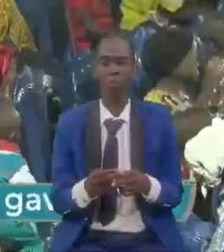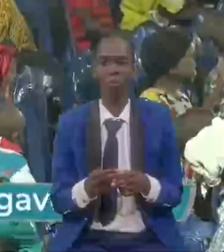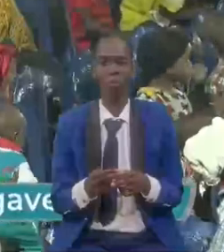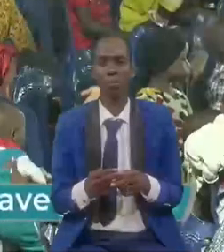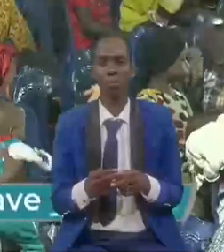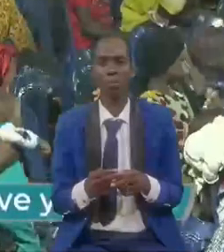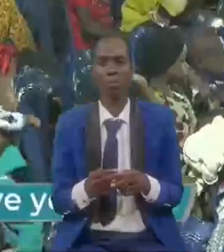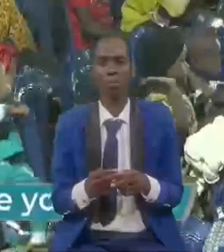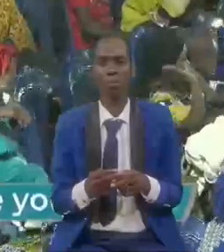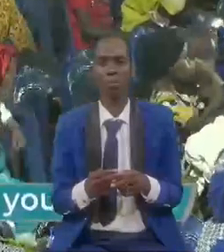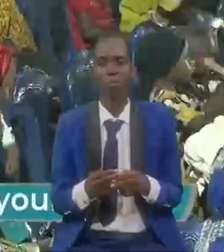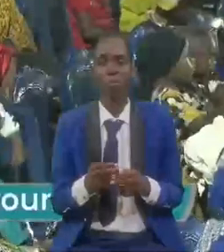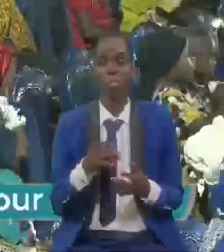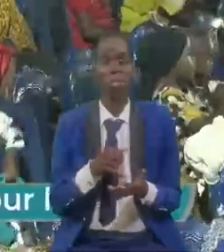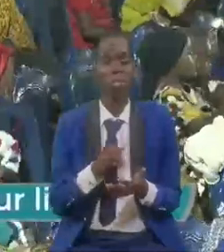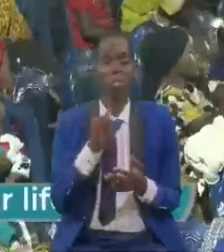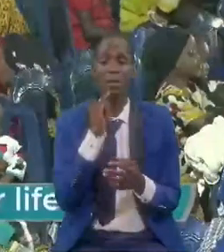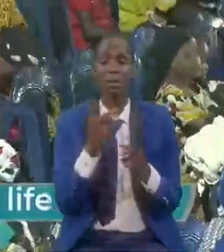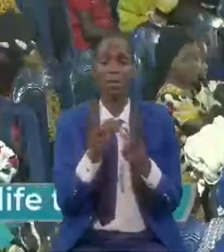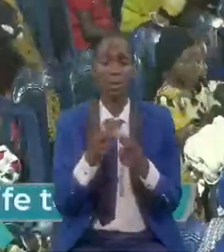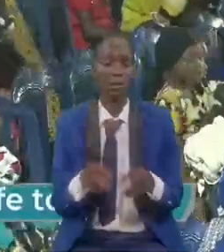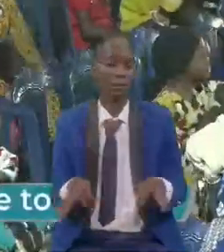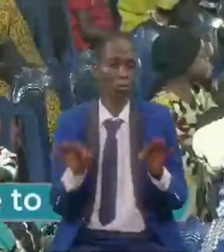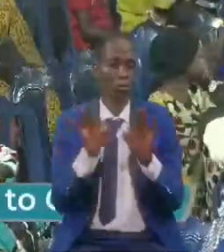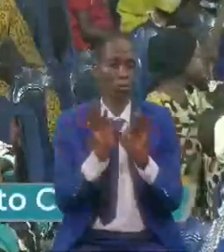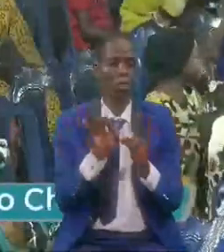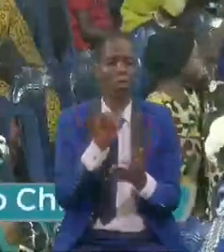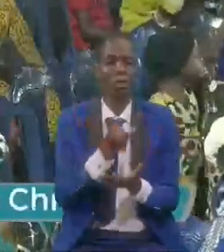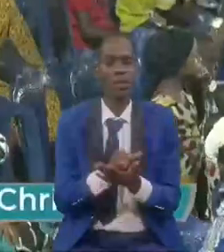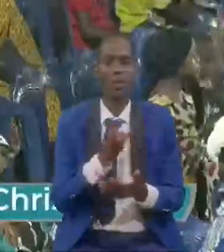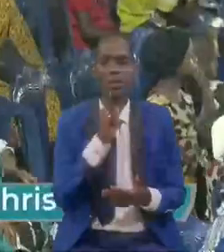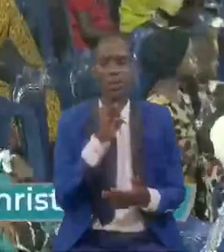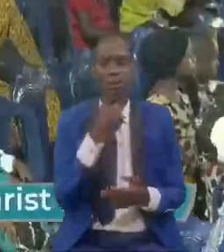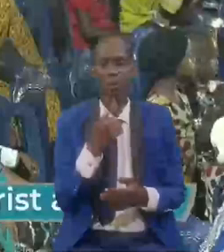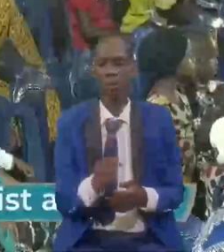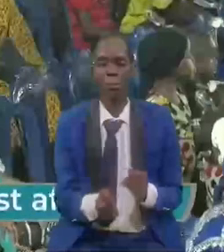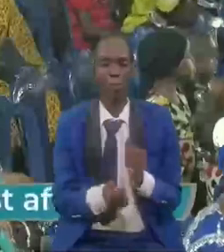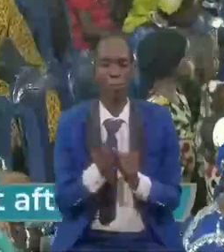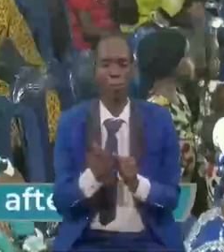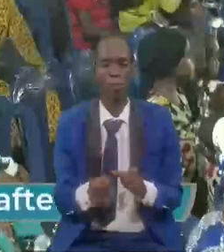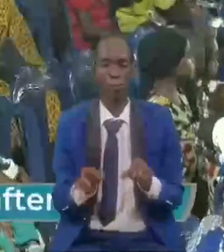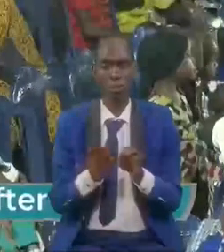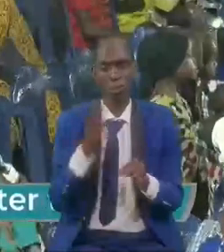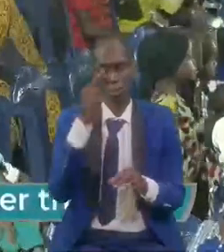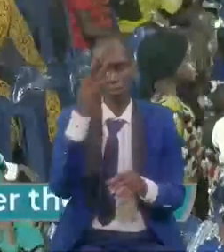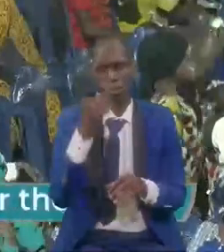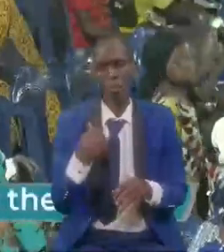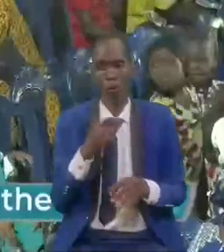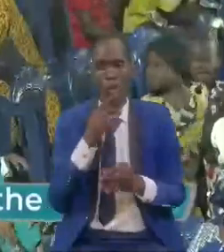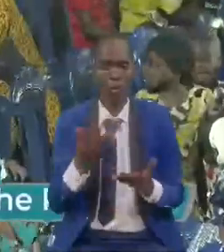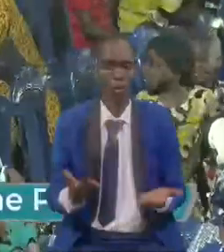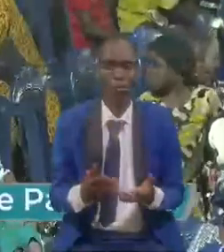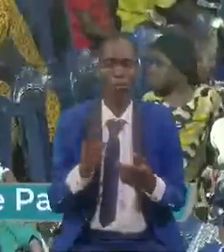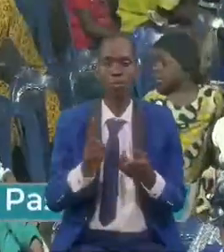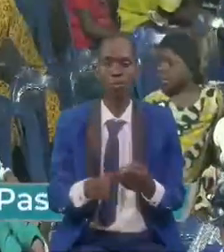dans toutes nos nations et dans tous les lieux ou les centres où nous nous retrouvons pour